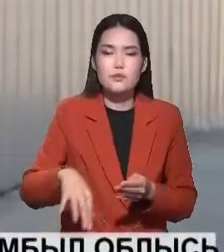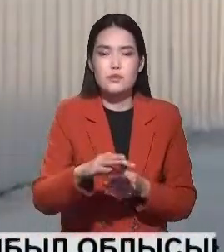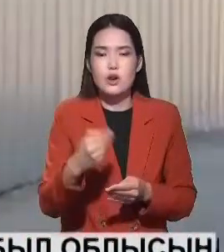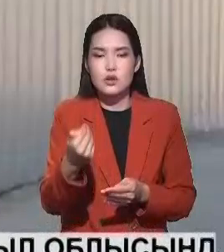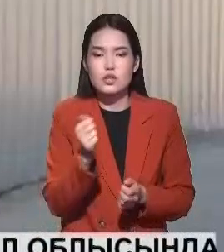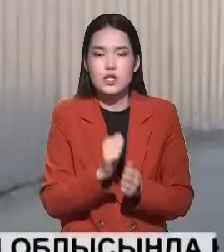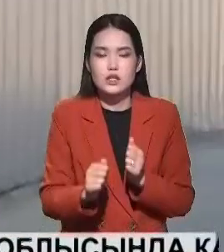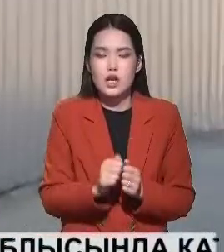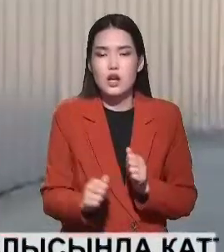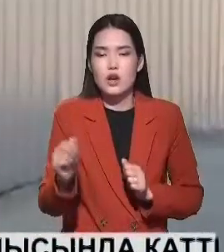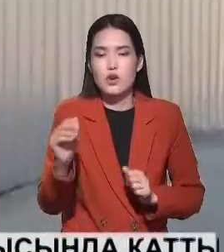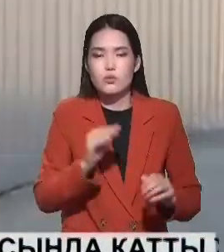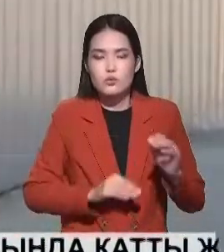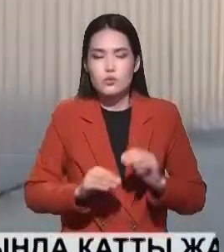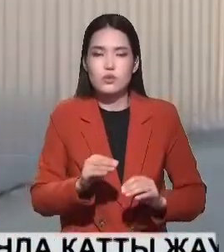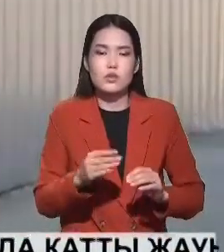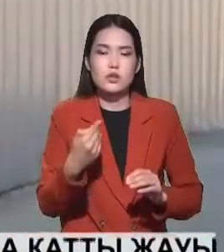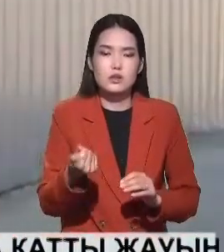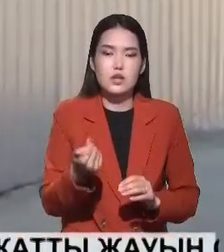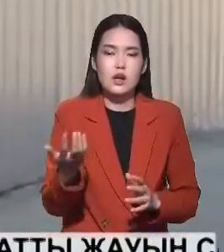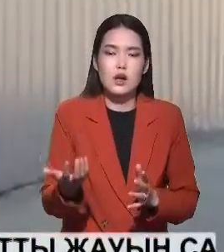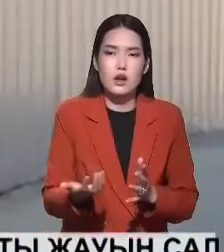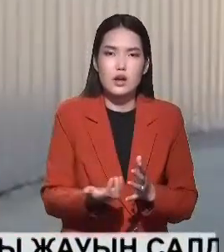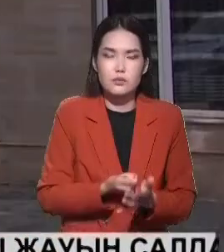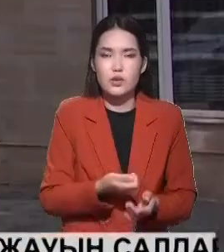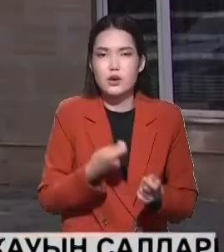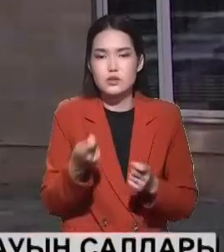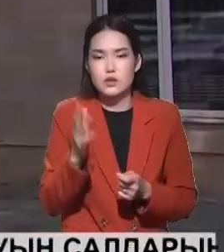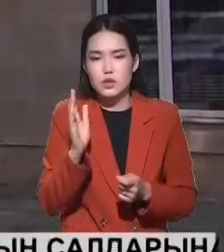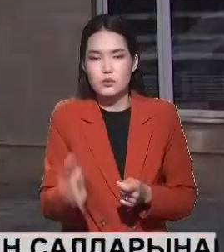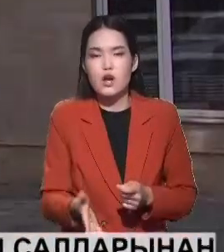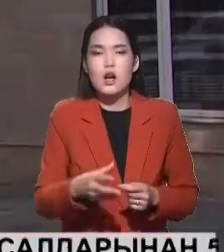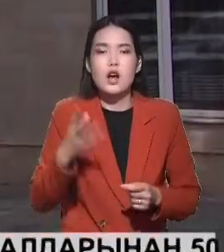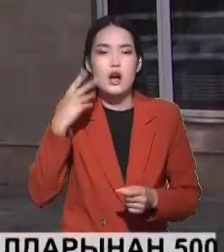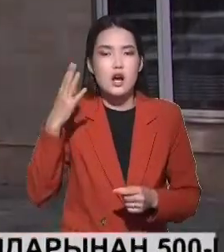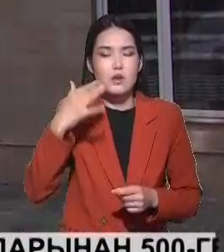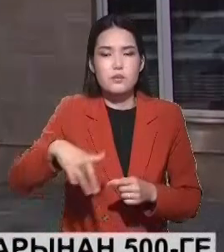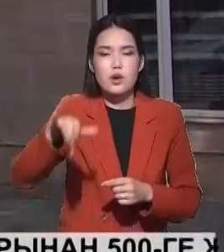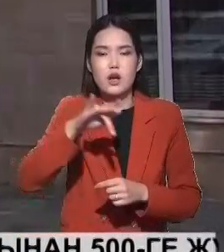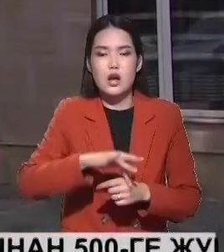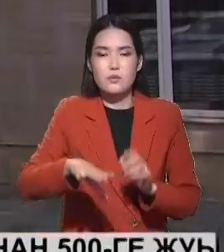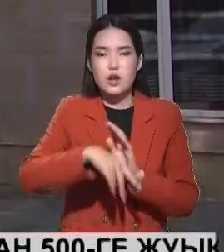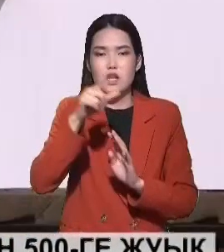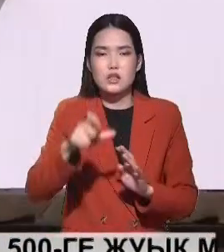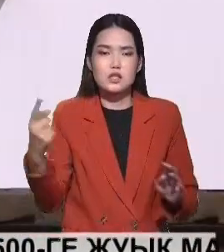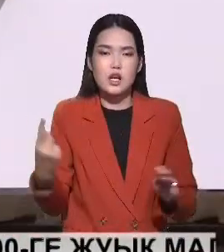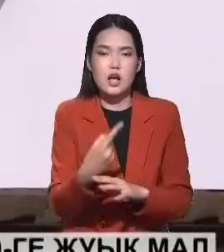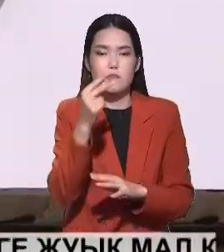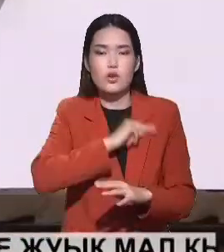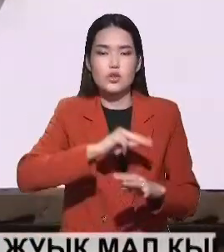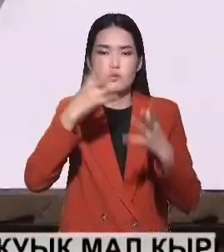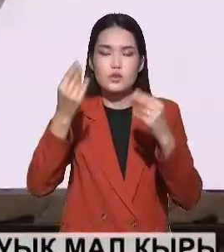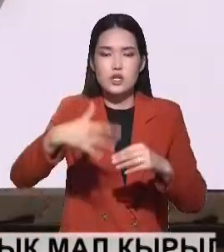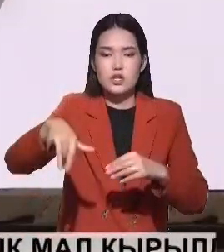жергілікті депутаттар, қоғам біз болып ары қарай бірге шешетін боламыз. Ал Алматы қаласына аттанған депутаттар алғашқы жұмыс күнін